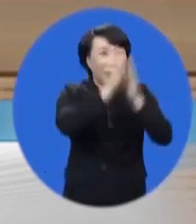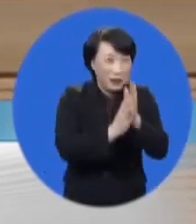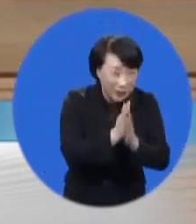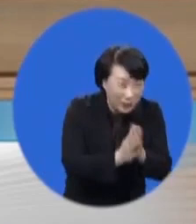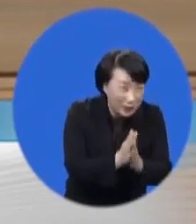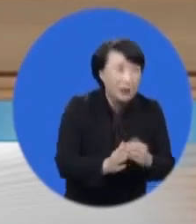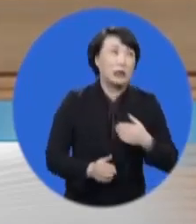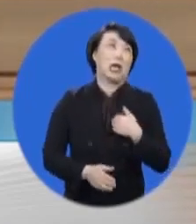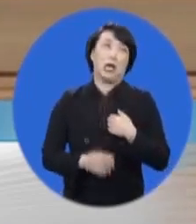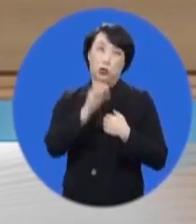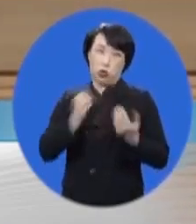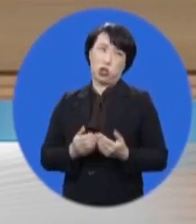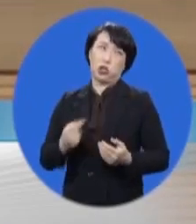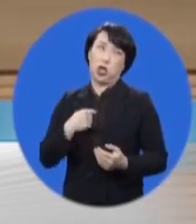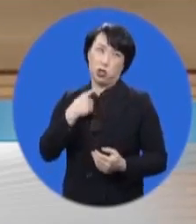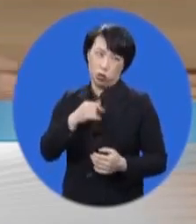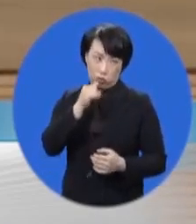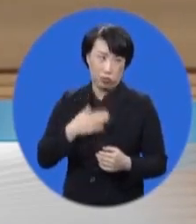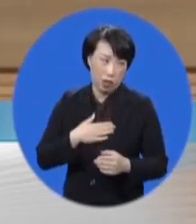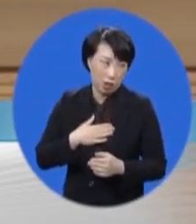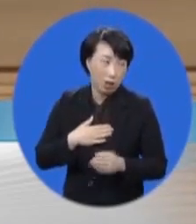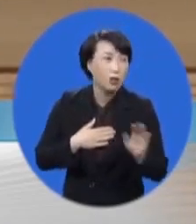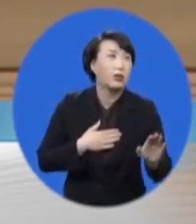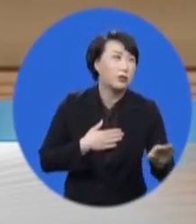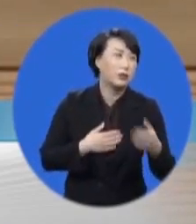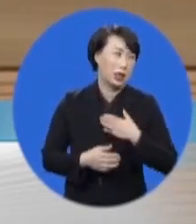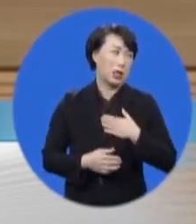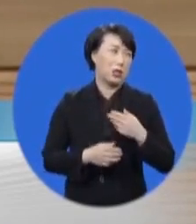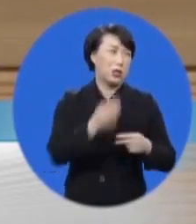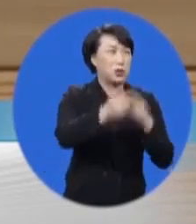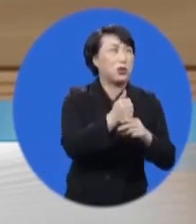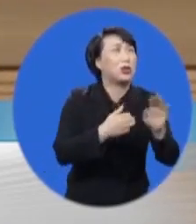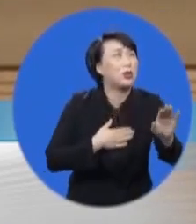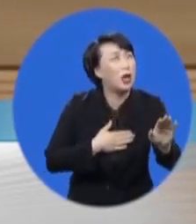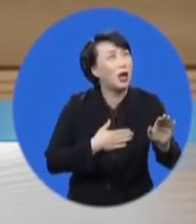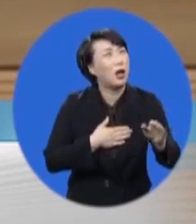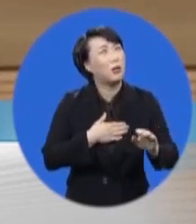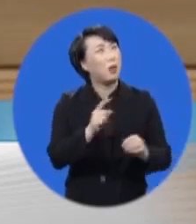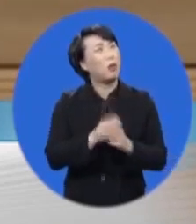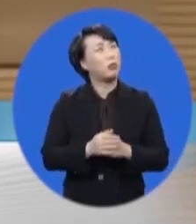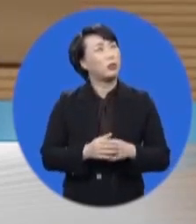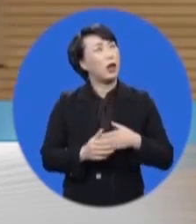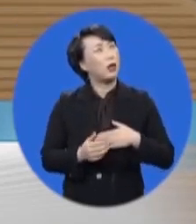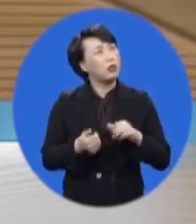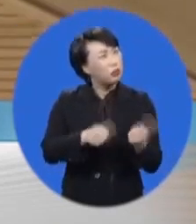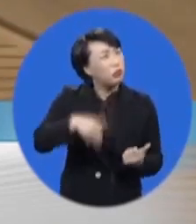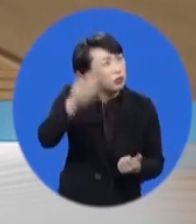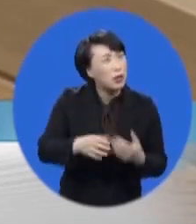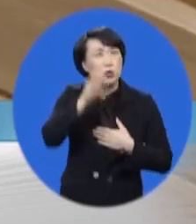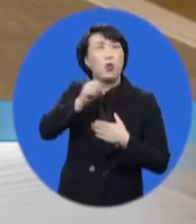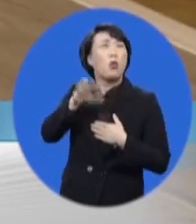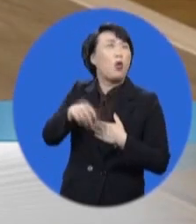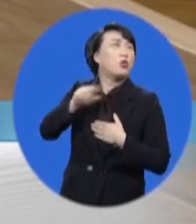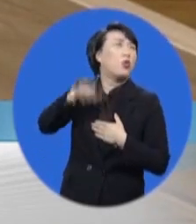내가 이렇게 선덕을 베풀었으니 신이 있다면 나에게 그래도 죽은 다음에